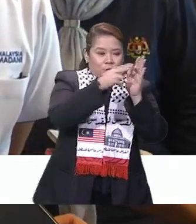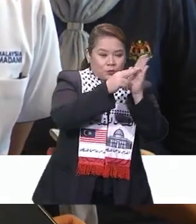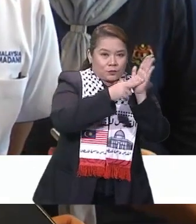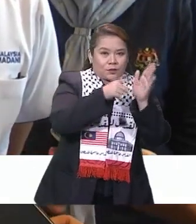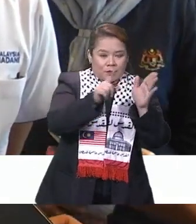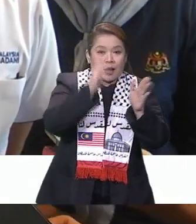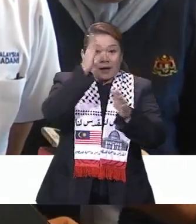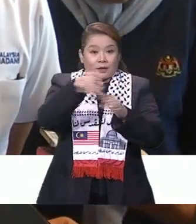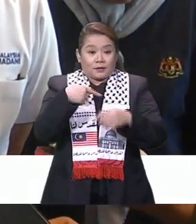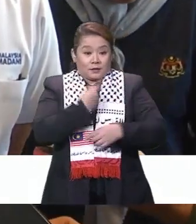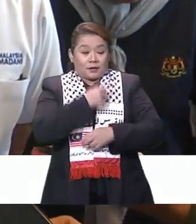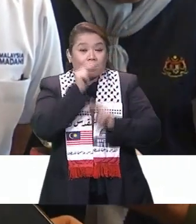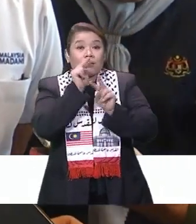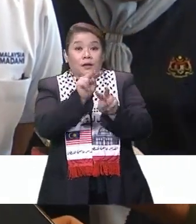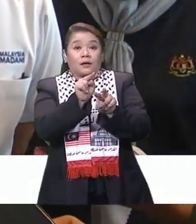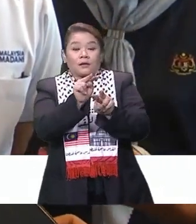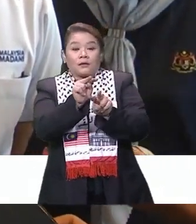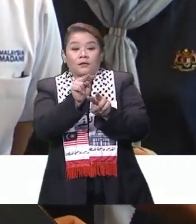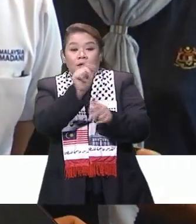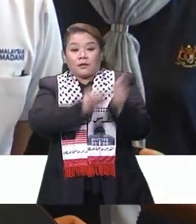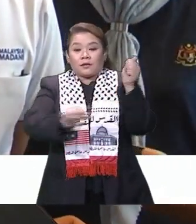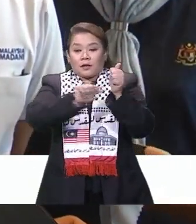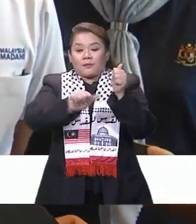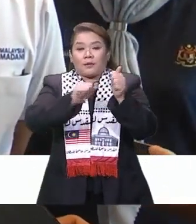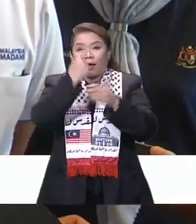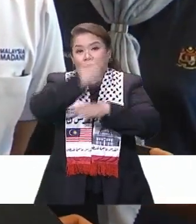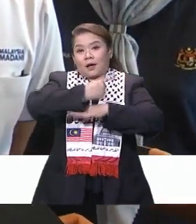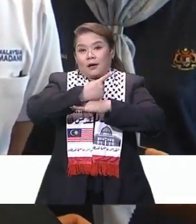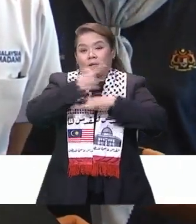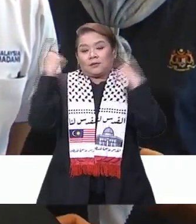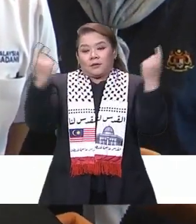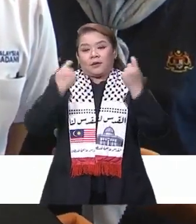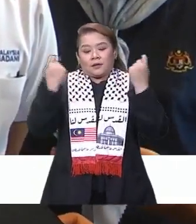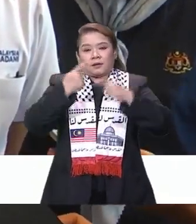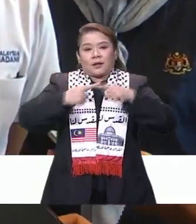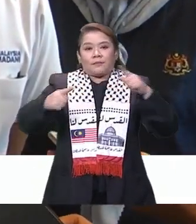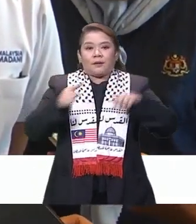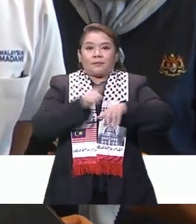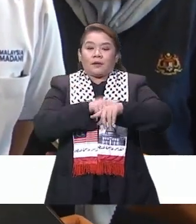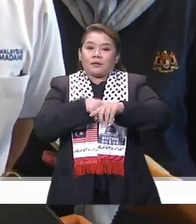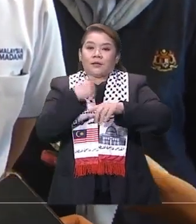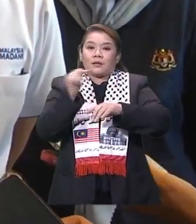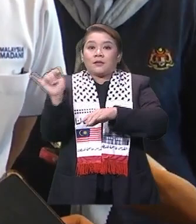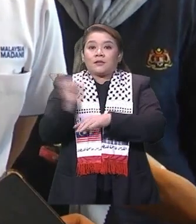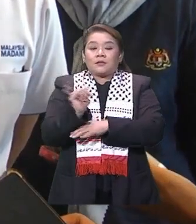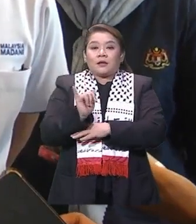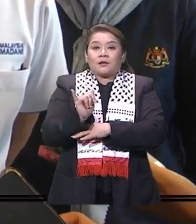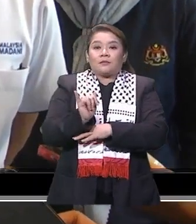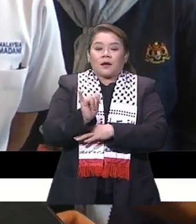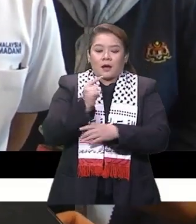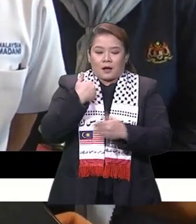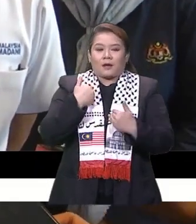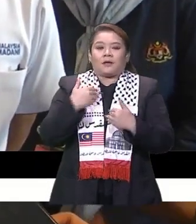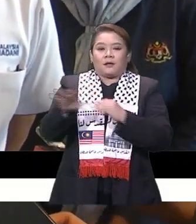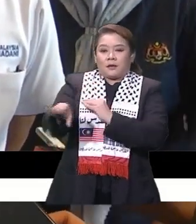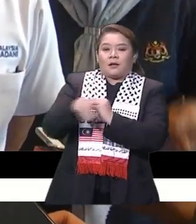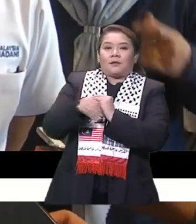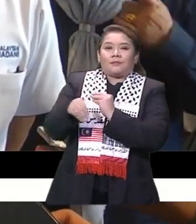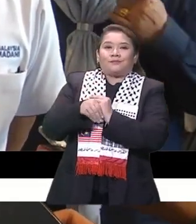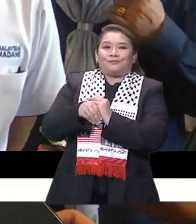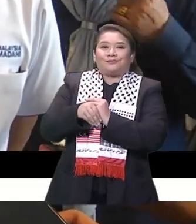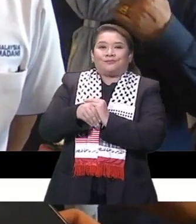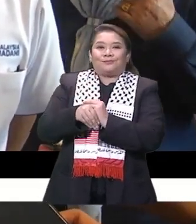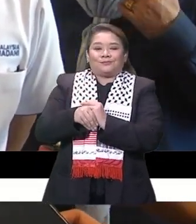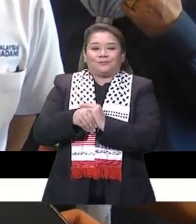saksikan setiap hari sambutan. Tapi masa yang sama ada tambahan. Ya. Tambahan ni kebiasaannya dari